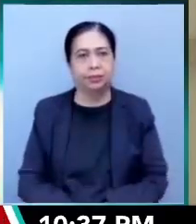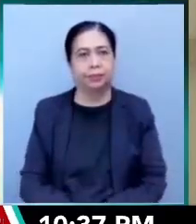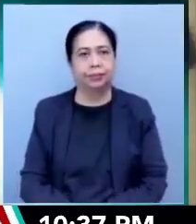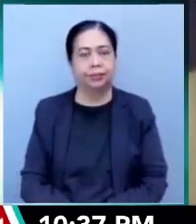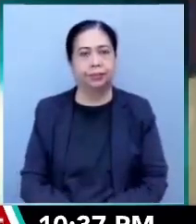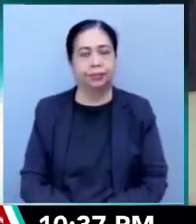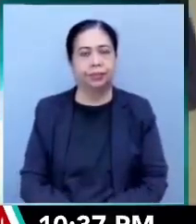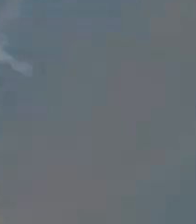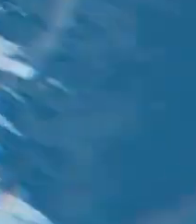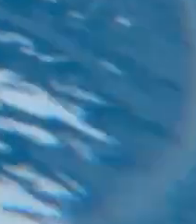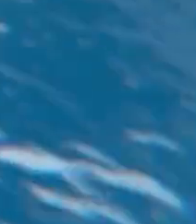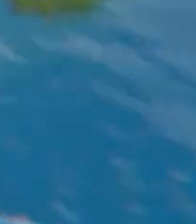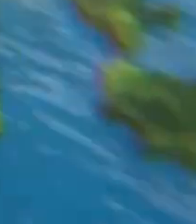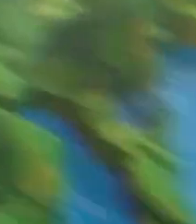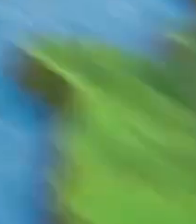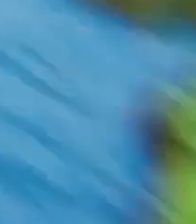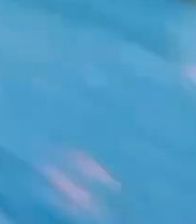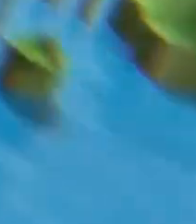News.